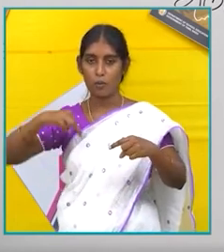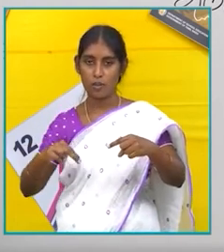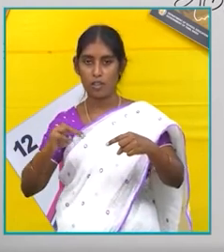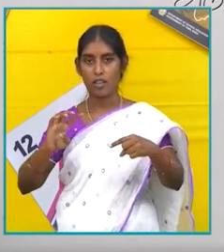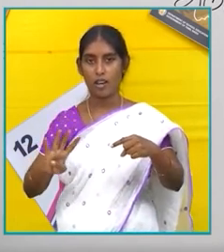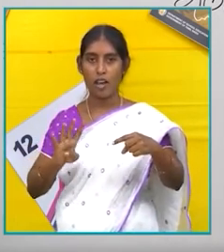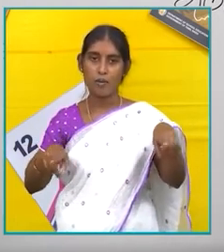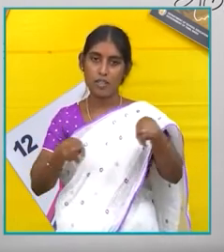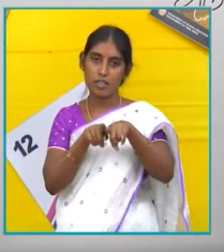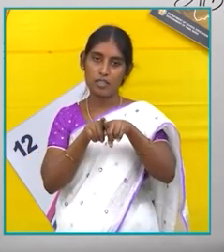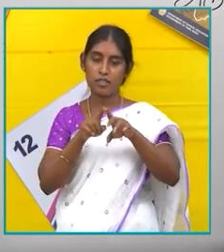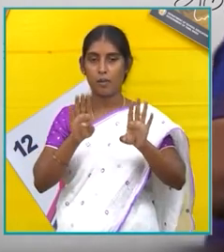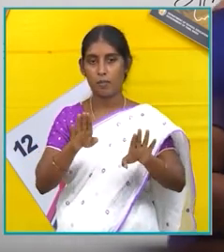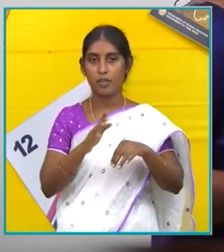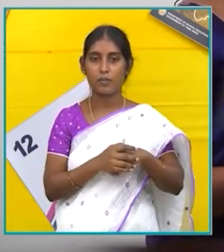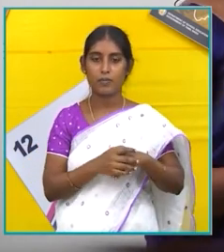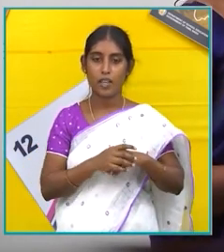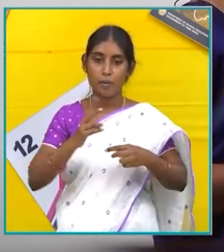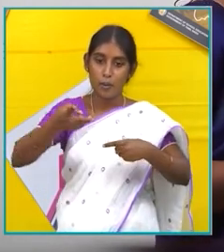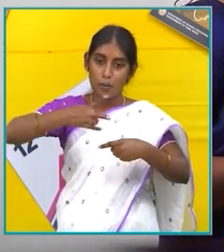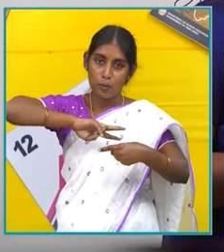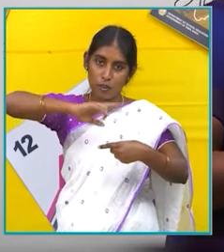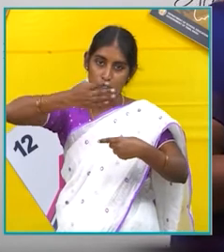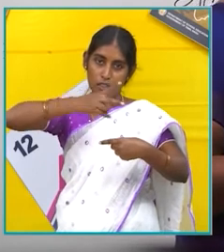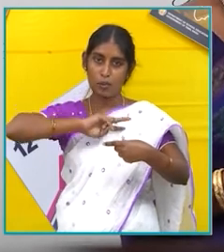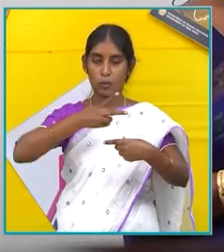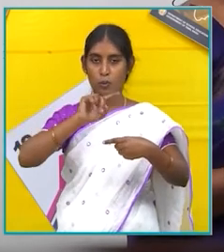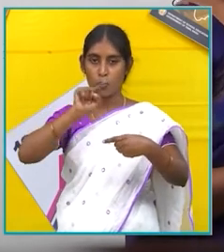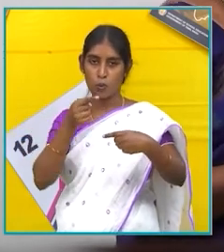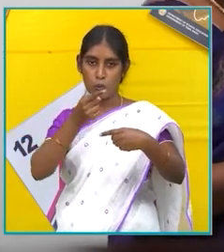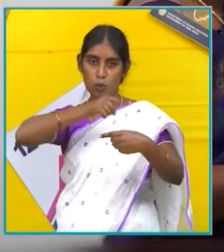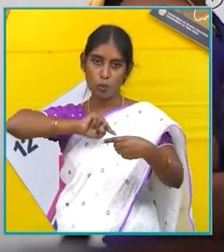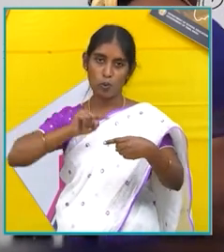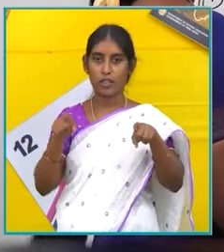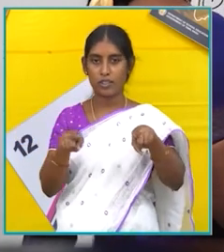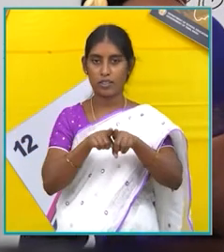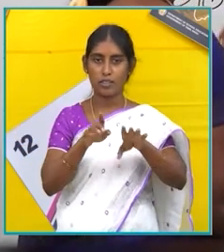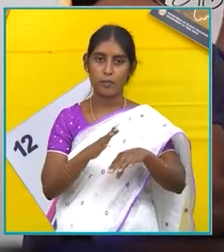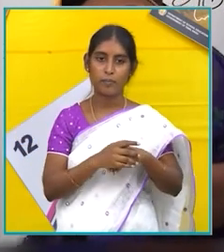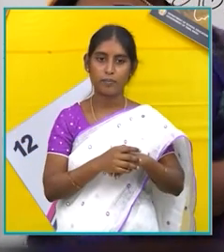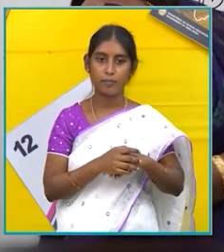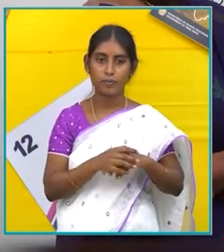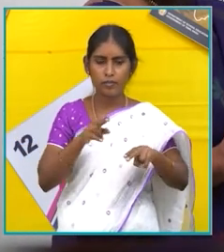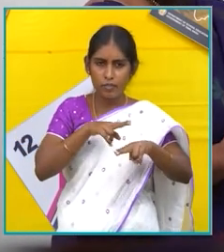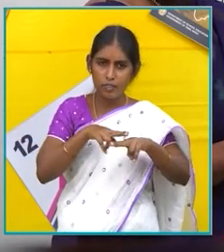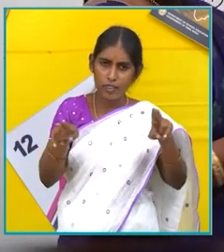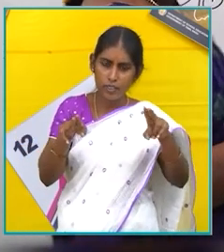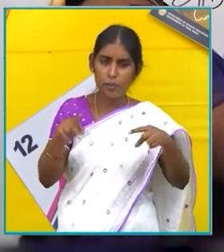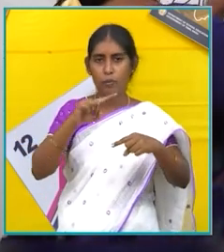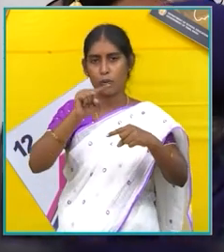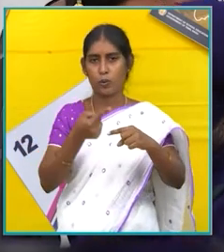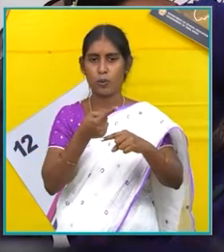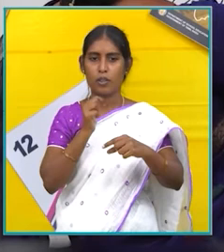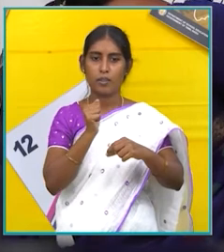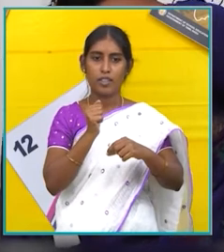4 சமமாக இருக்கும். ஸோ இதுதான் குத்தெதிர் கோணங்கள் சமம். இப்போ நிரப்பு கோணங்கள்